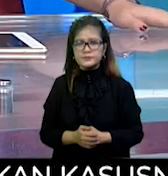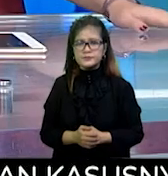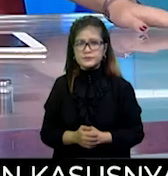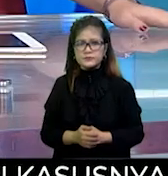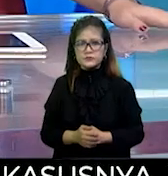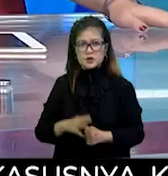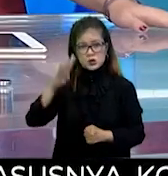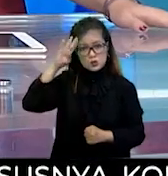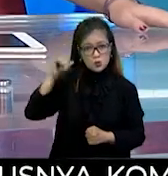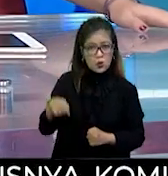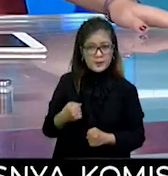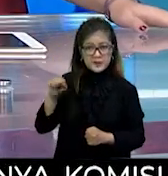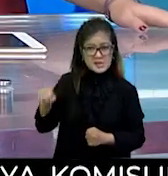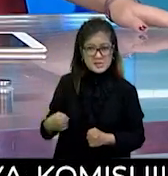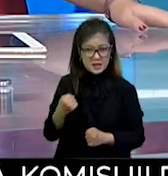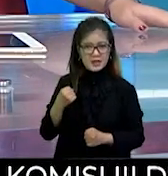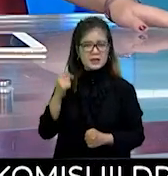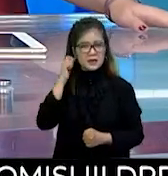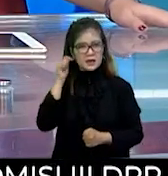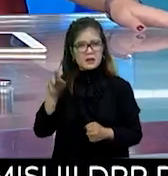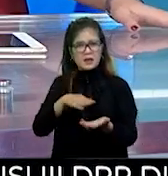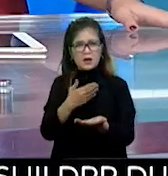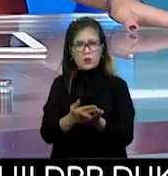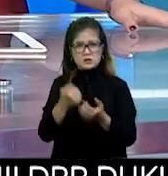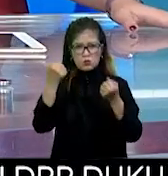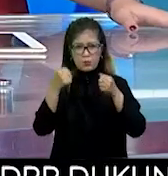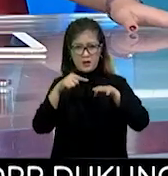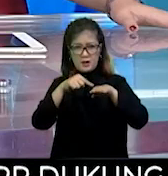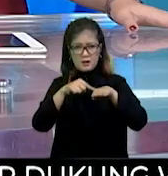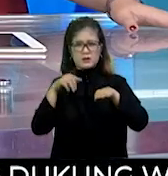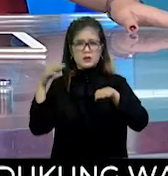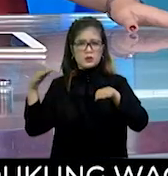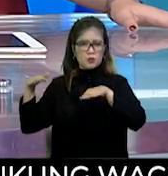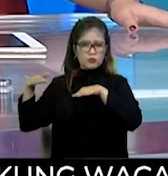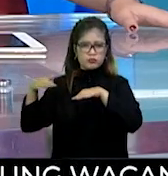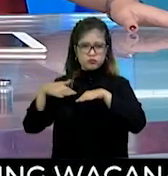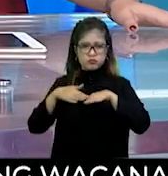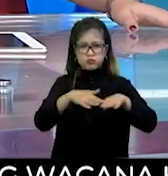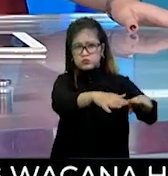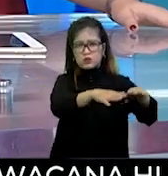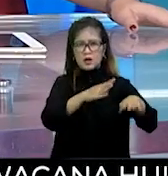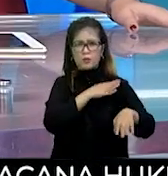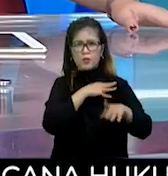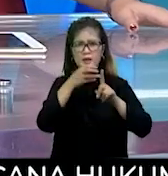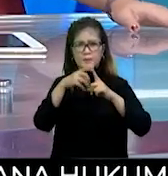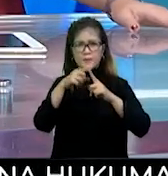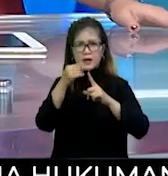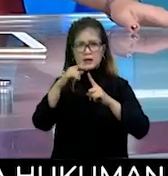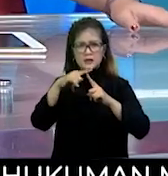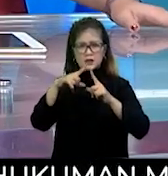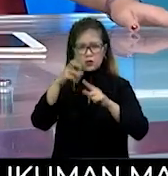Pemirsa, sepasang suami istri tewas setelah mobil yang mereka tumpangi terseret arus banjir di Kabupaten Barito Selatan, Kalimantan Tengah.